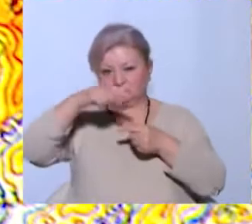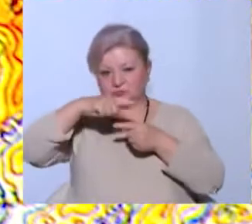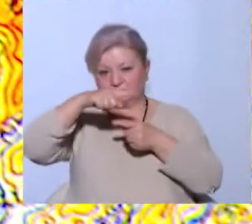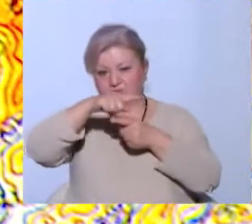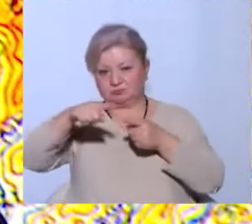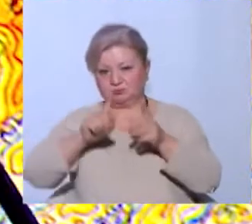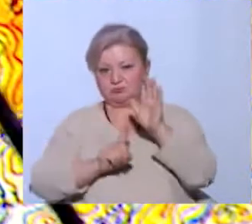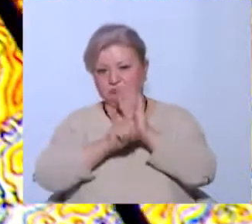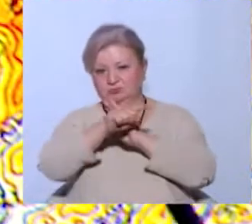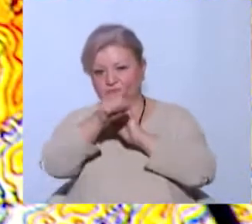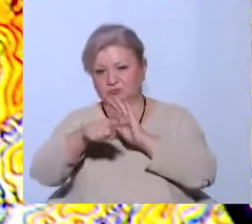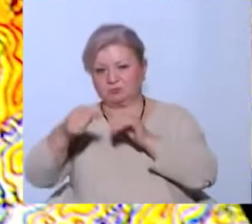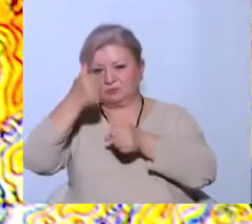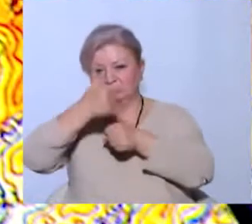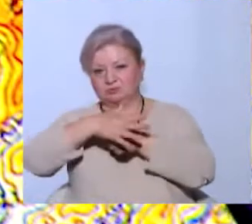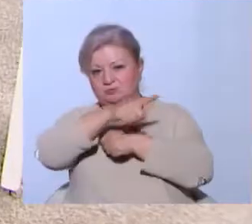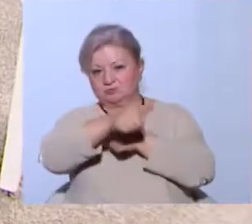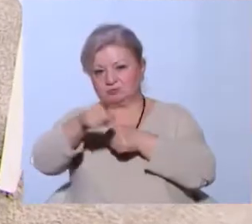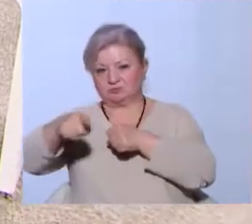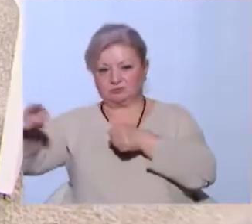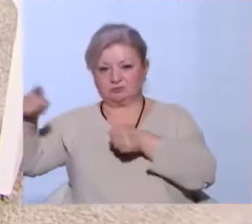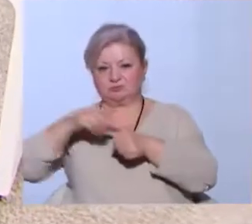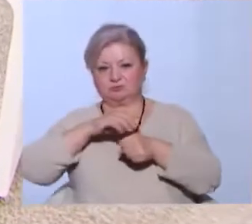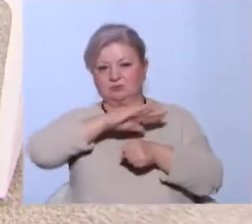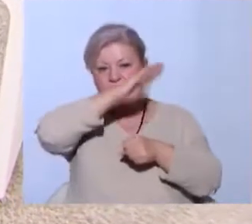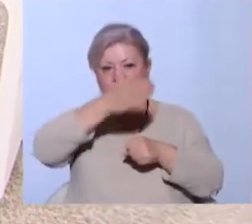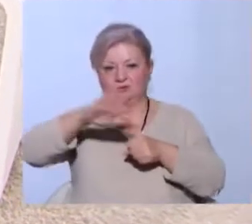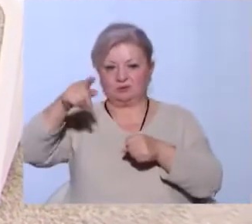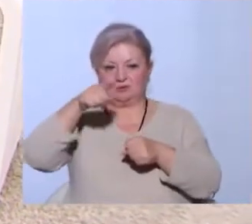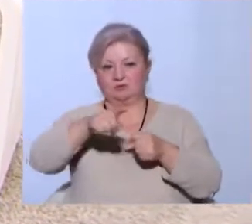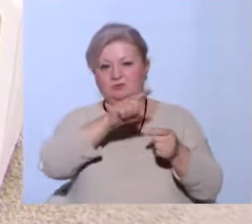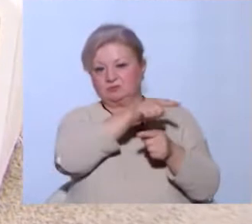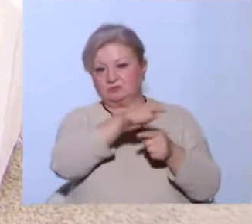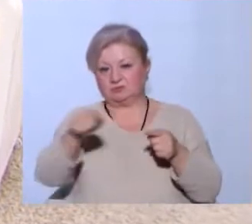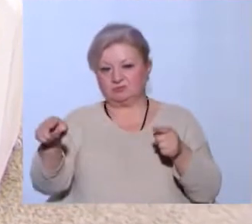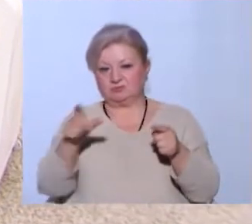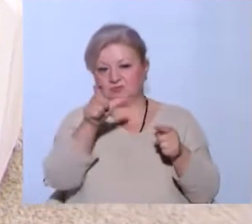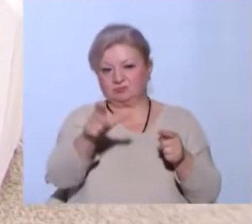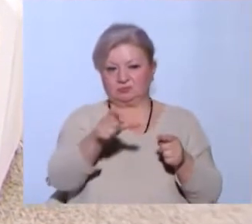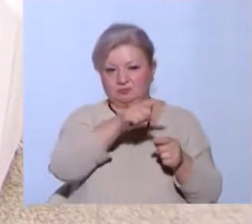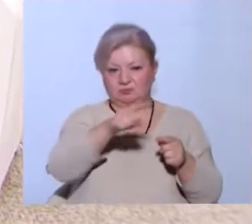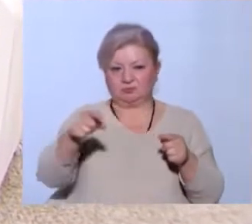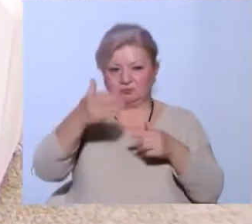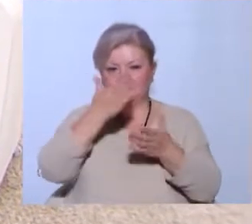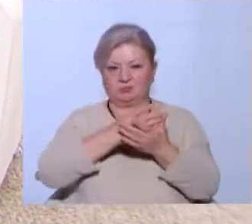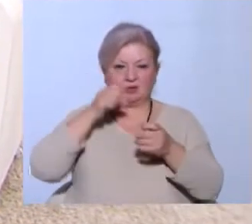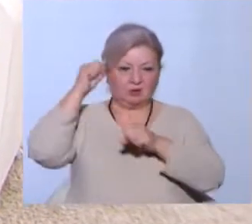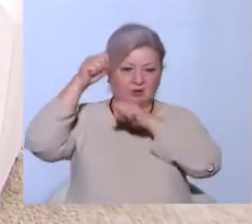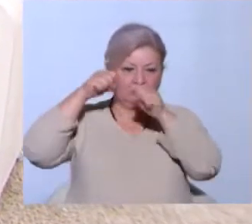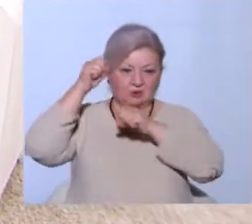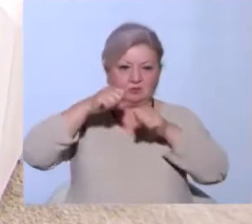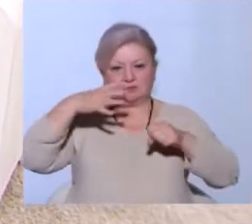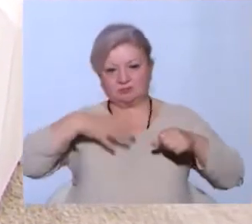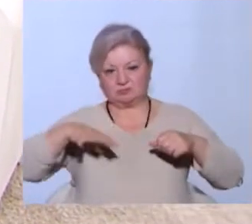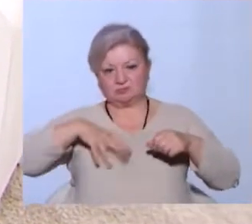აღებსთანიწყება და მოუყვება ცენტრალურ წყალგამყოფ ქედს. Ამ მონაკვეთზე ესაზღვრება აფხაზეთს და